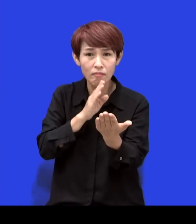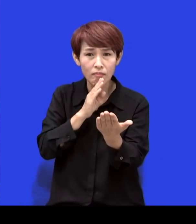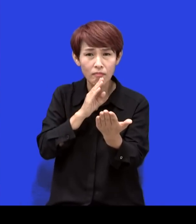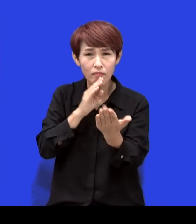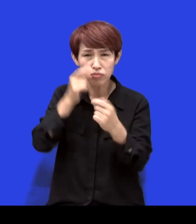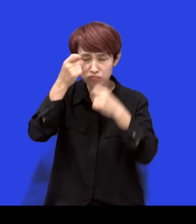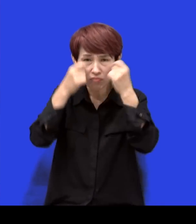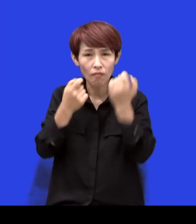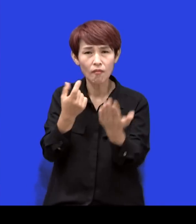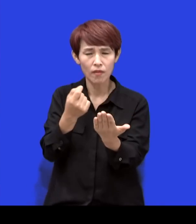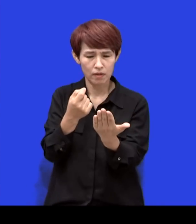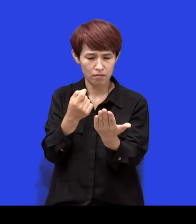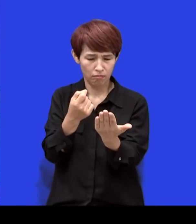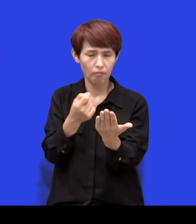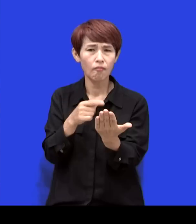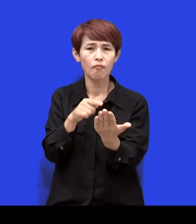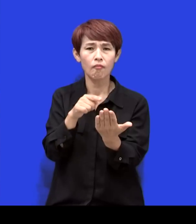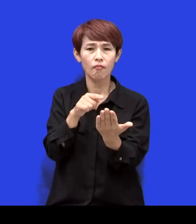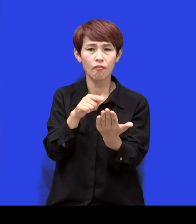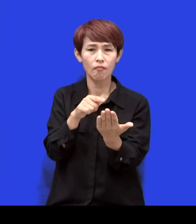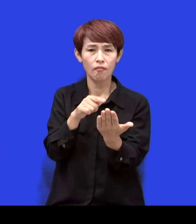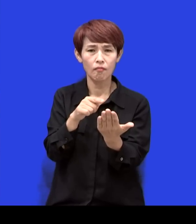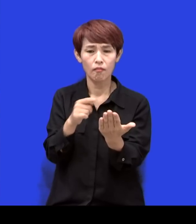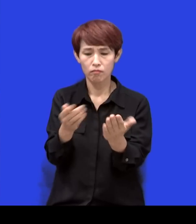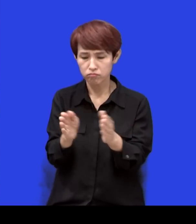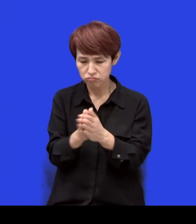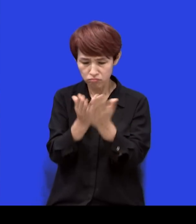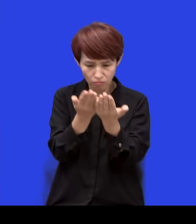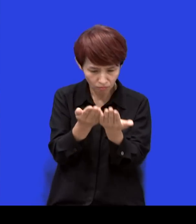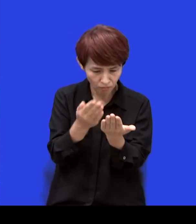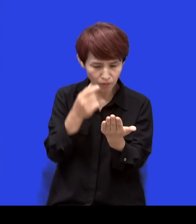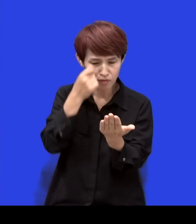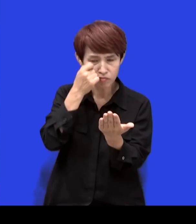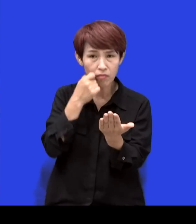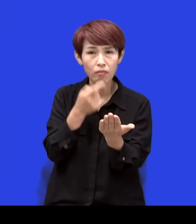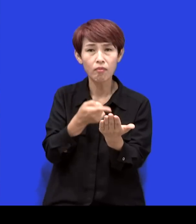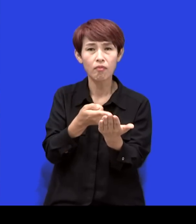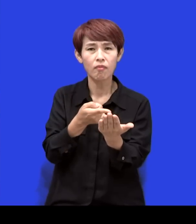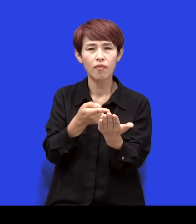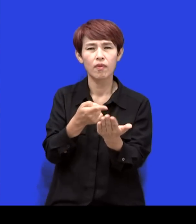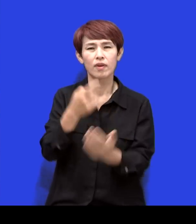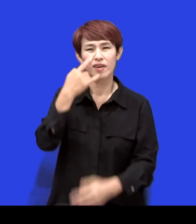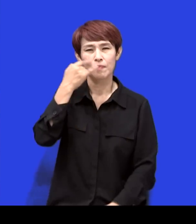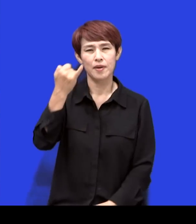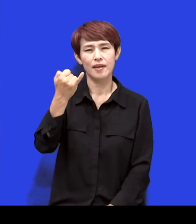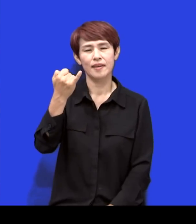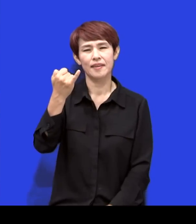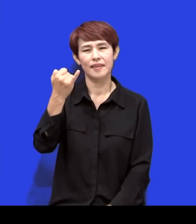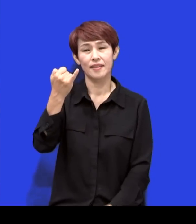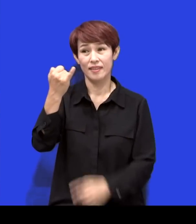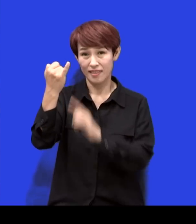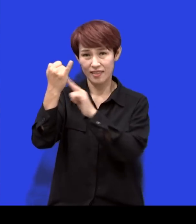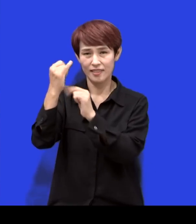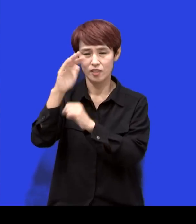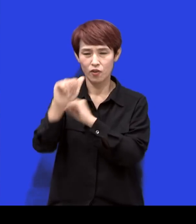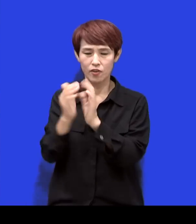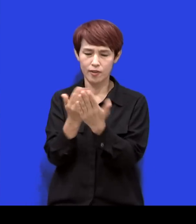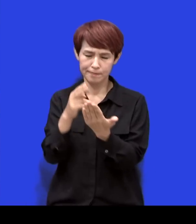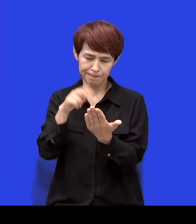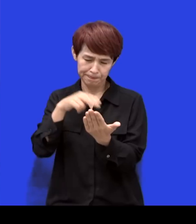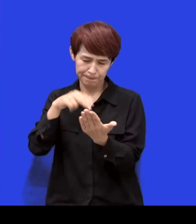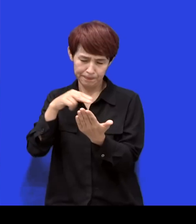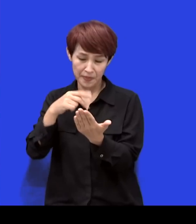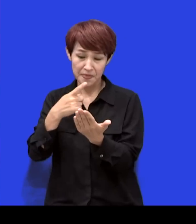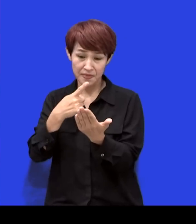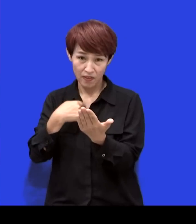눈물 같이 자국 같아. 눈물 자국 그러게요. 같아요. 네네. 제가 우연히 넘겼는데도 어머님이 예전부터 읽으셨던 그 손때 묻은